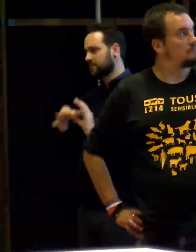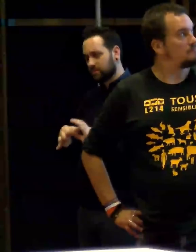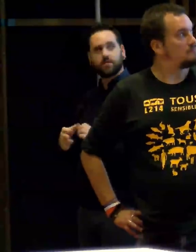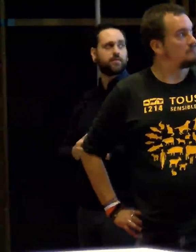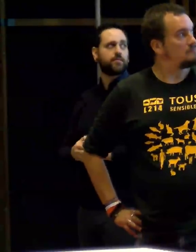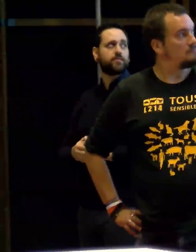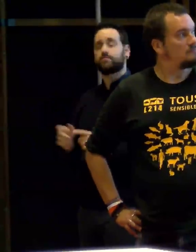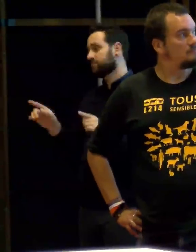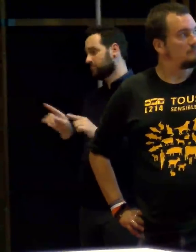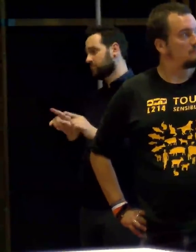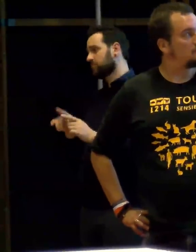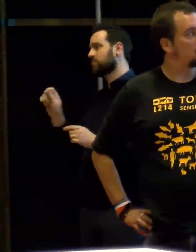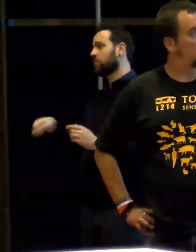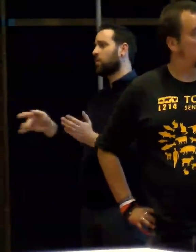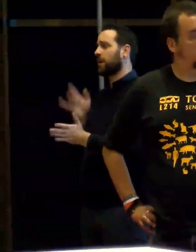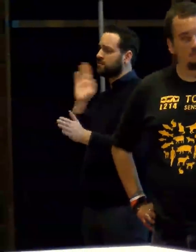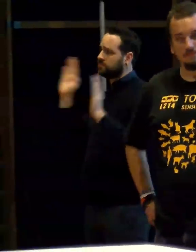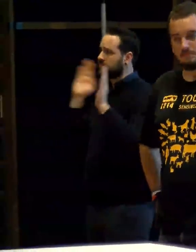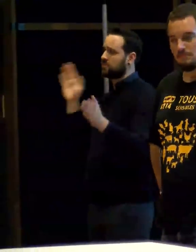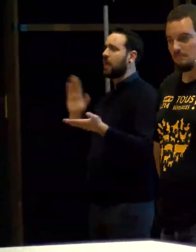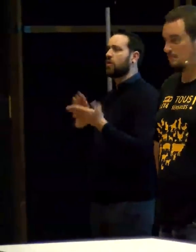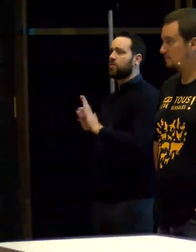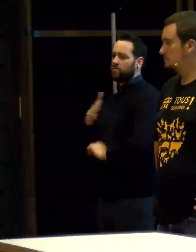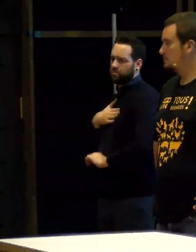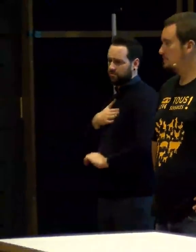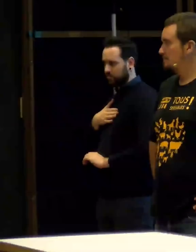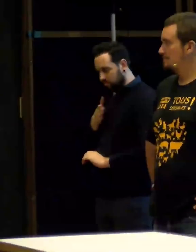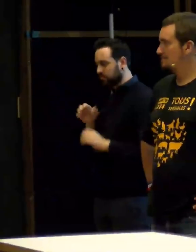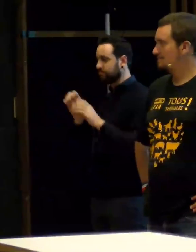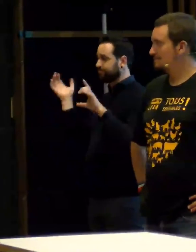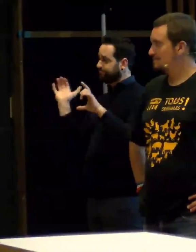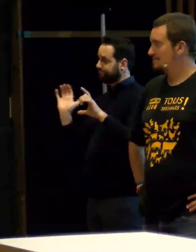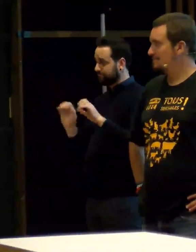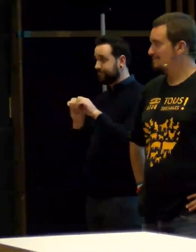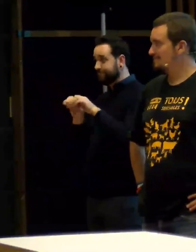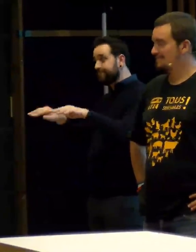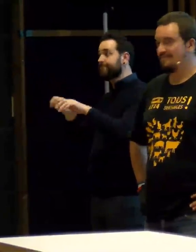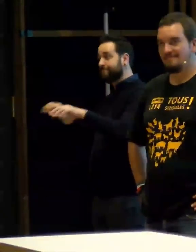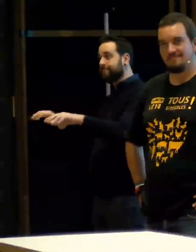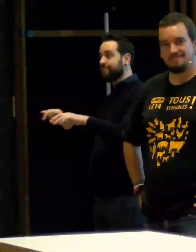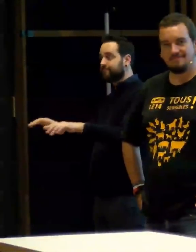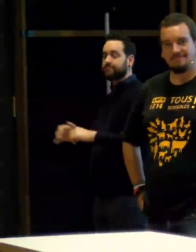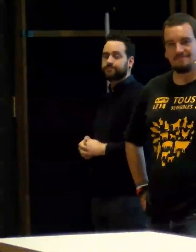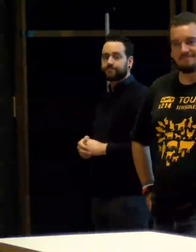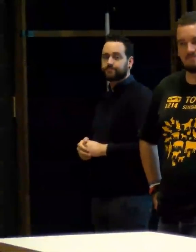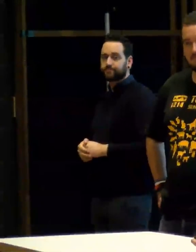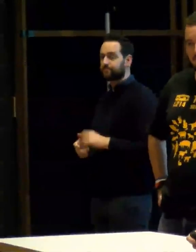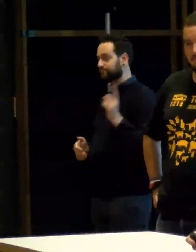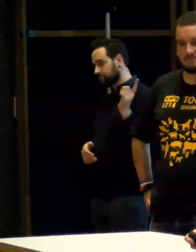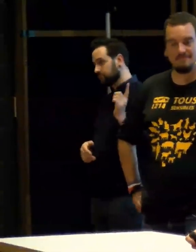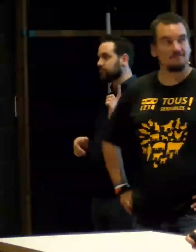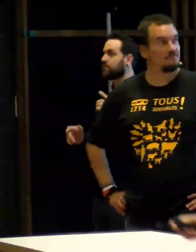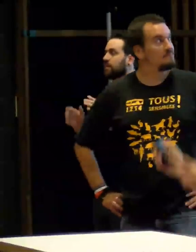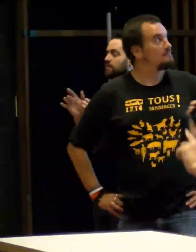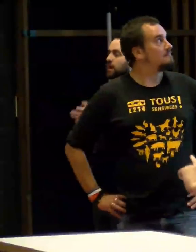page Facebook de L214. Mais sur cette page Facebook, vous allez aussi trouver des petites